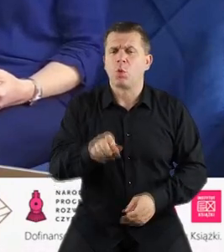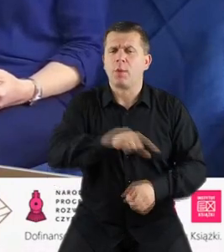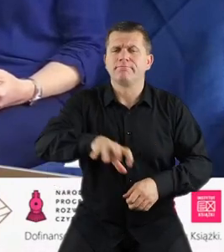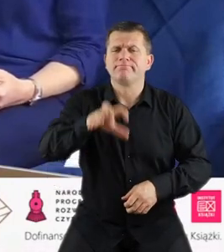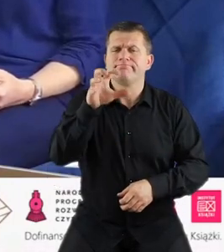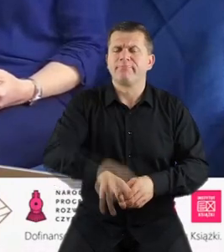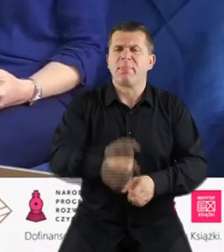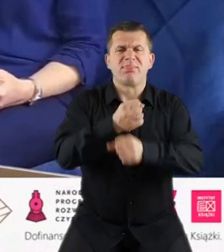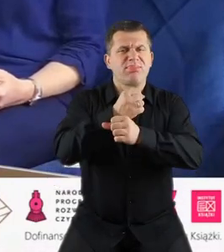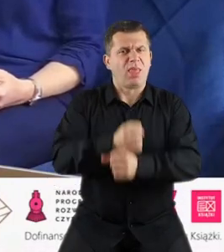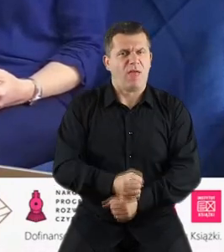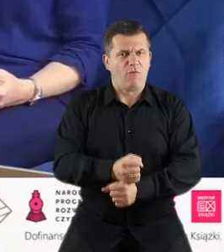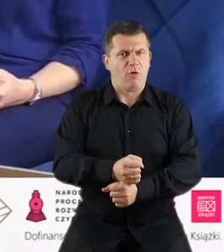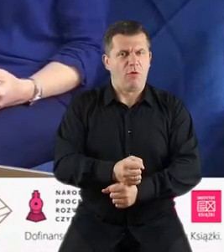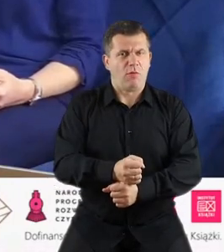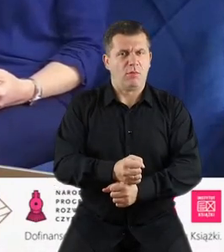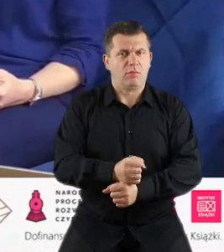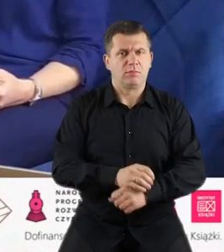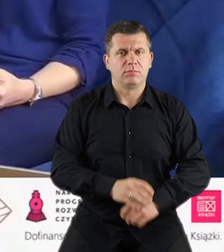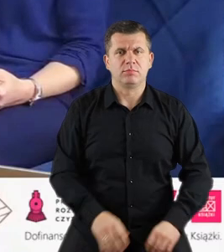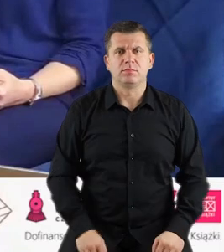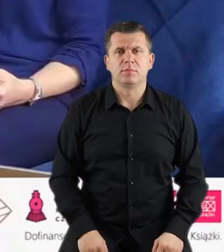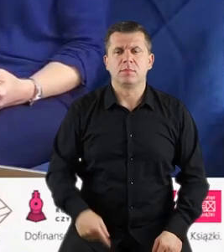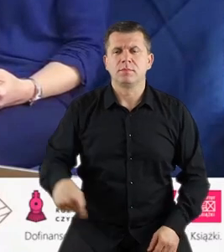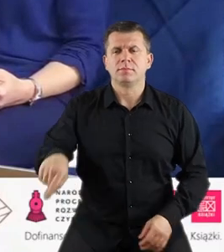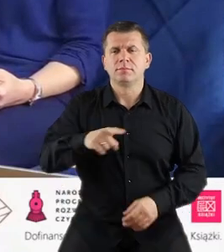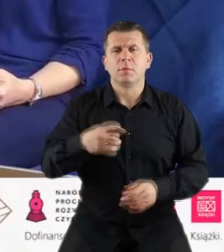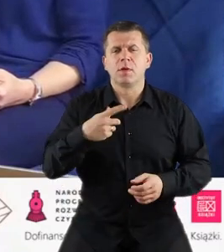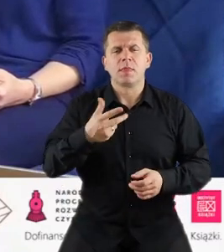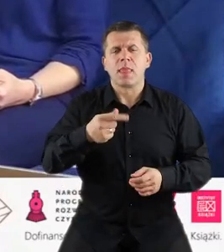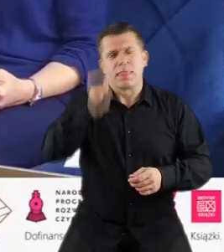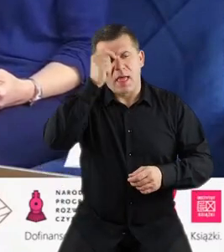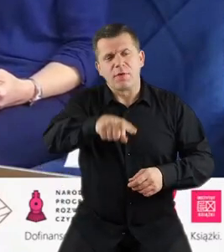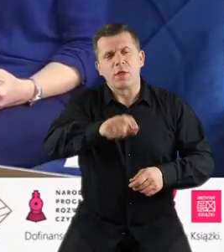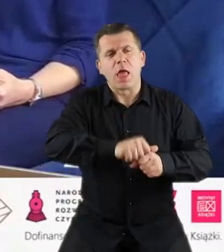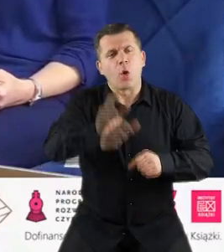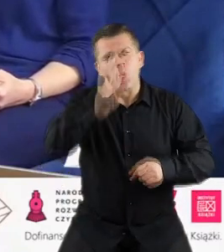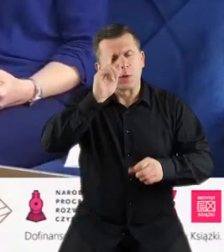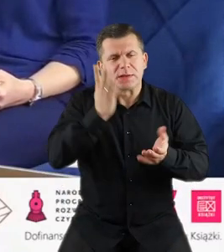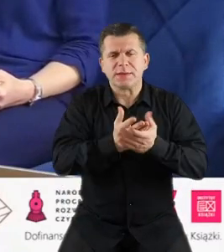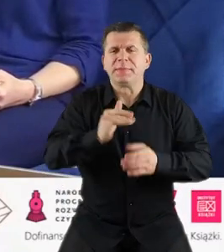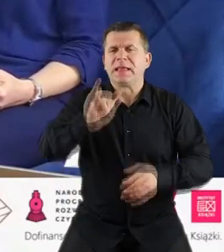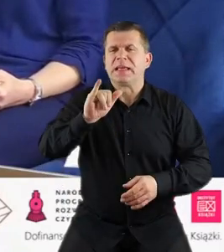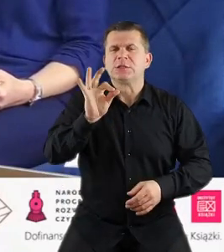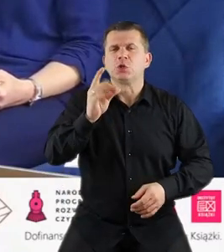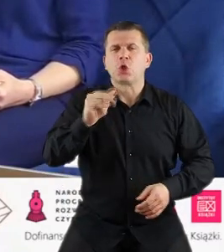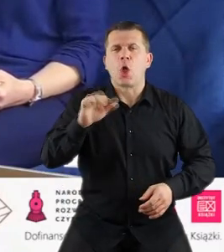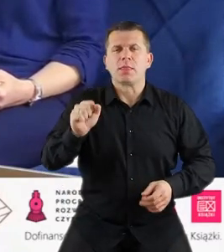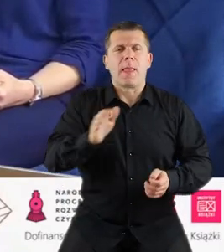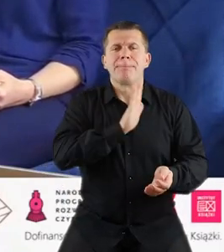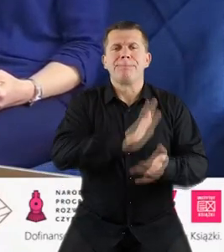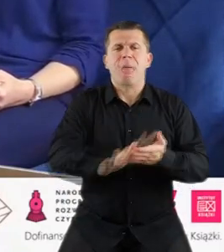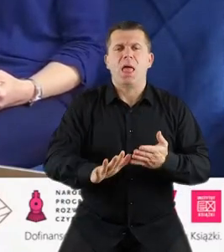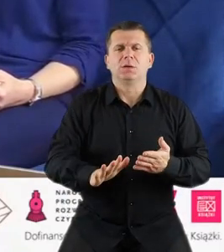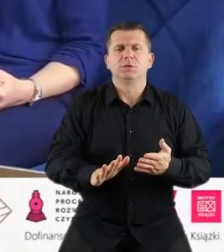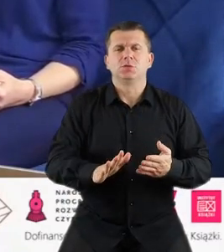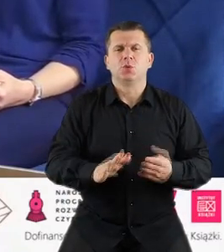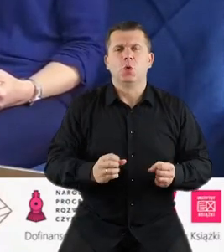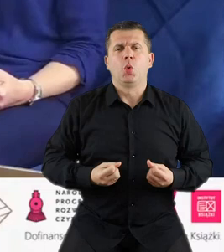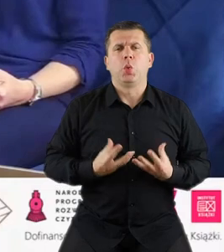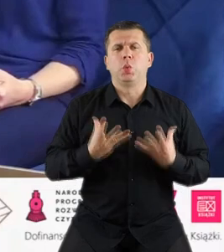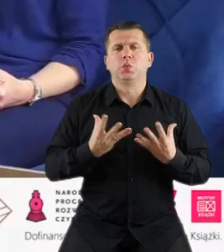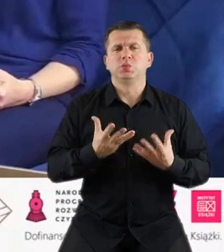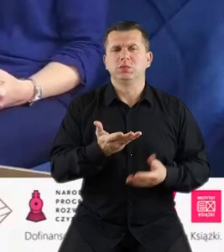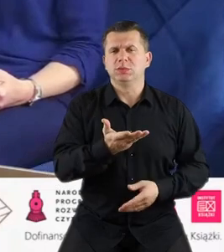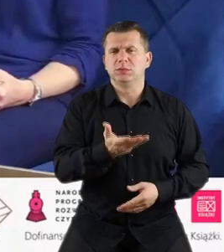to niewolnicy, których właściwie nawet nie nazywają ci bohaterowie ludźmi, tylko istotami bez duszy.